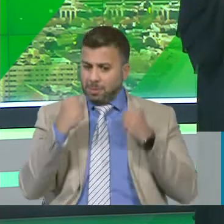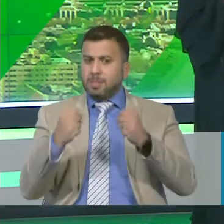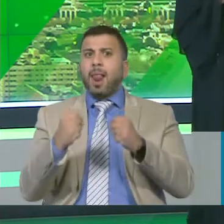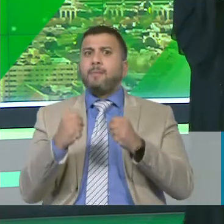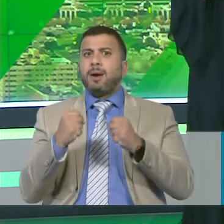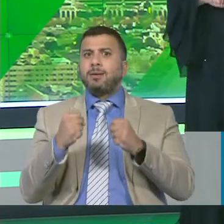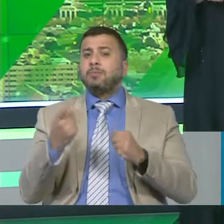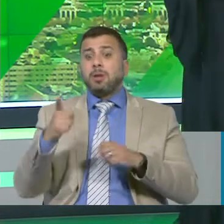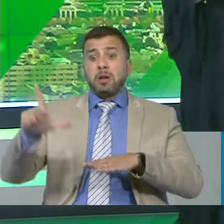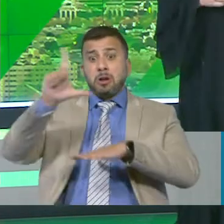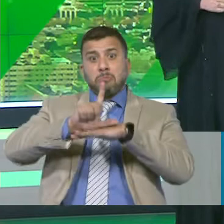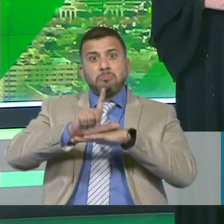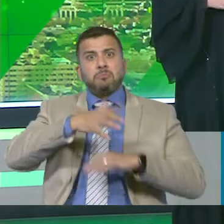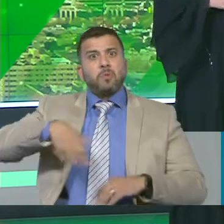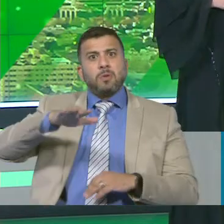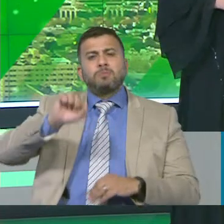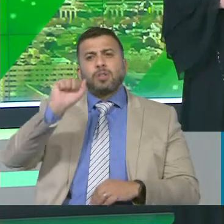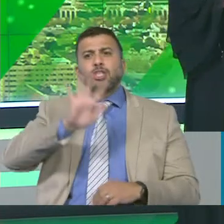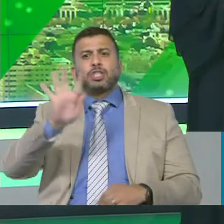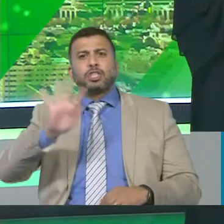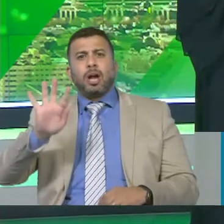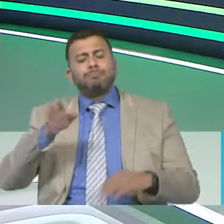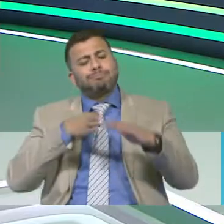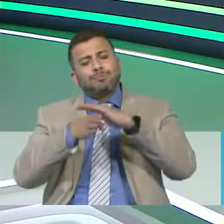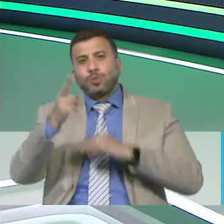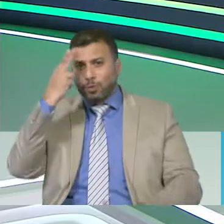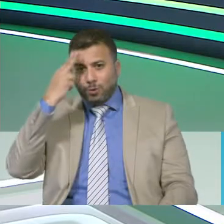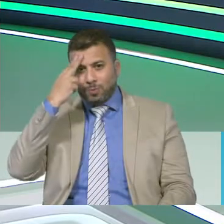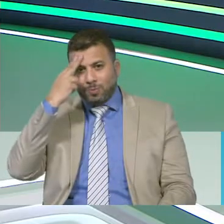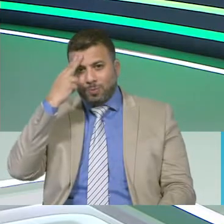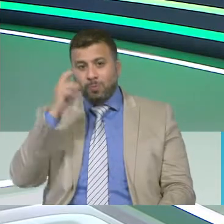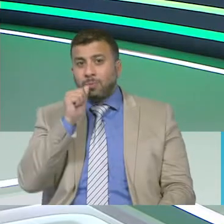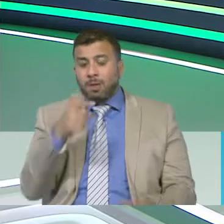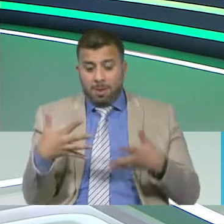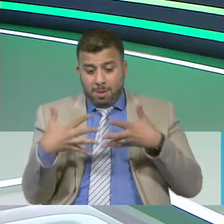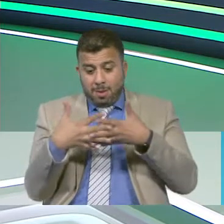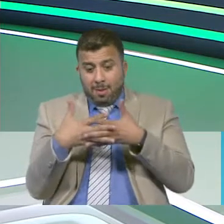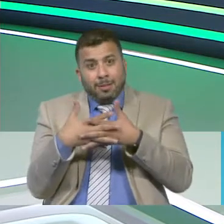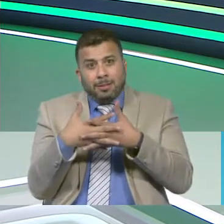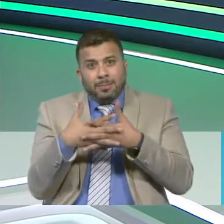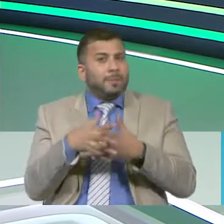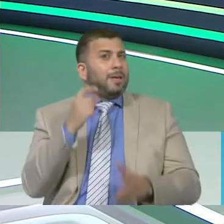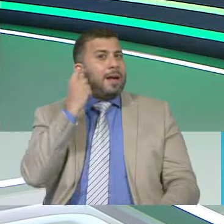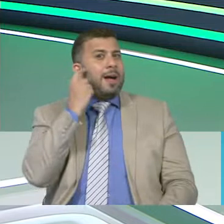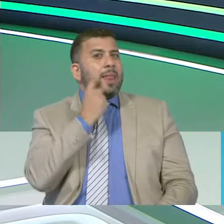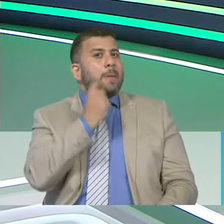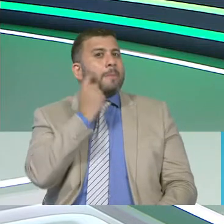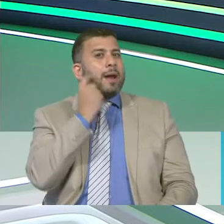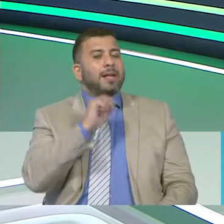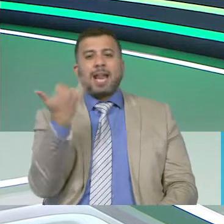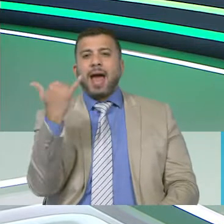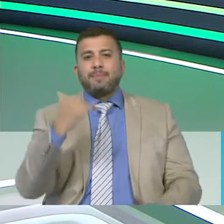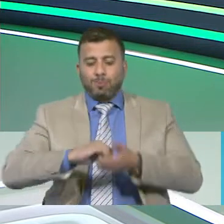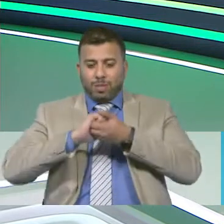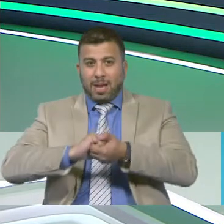بين القيادة والشعب داخل السعودية. أما عن الشراكة التاريخية بين الإمارات العربية المتحدة